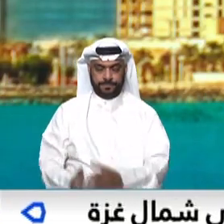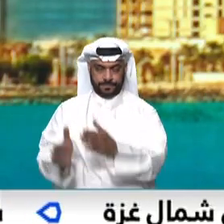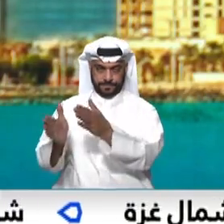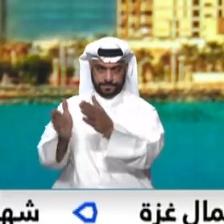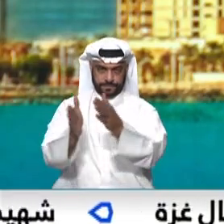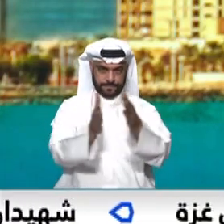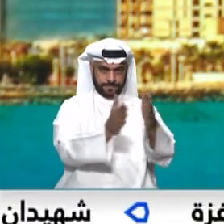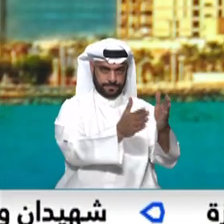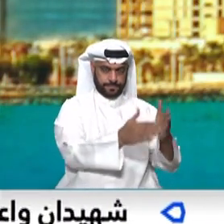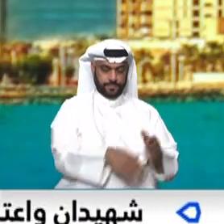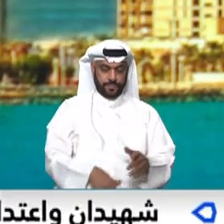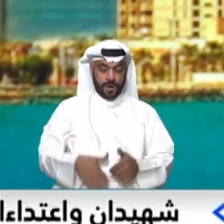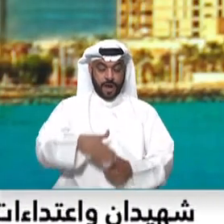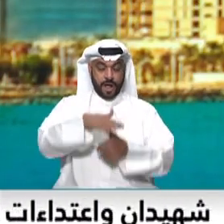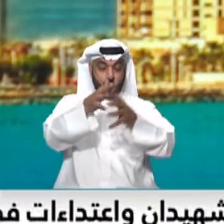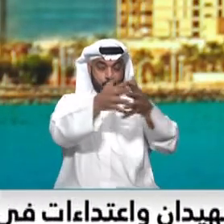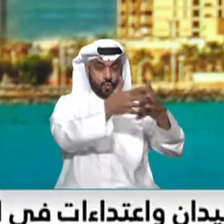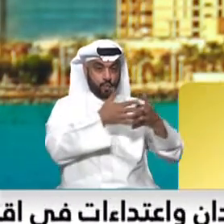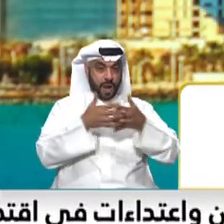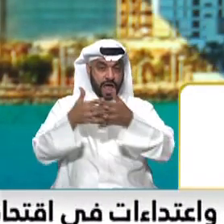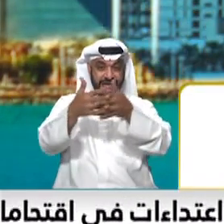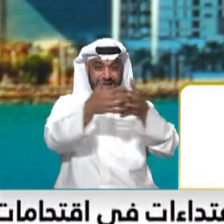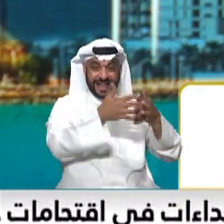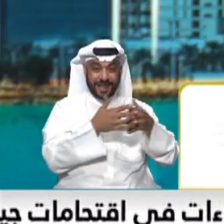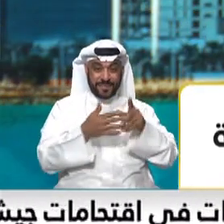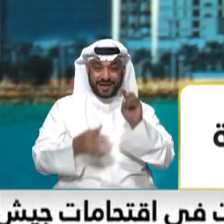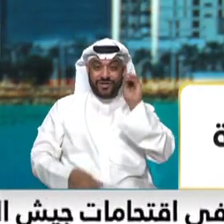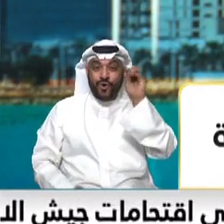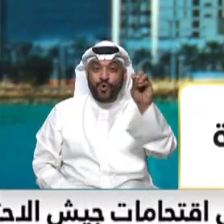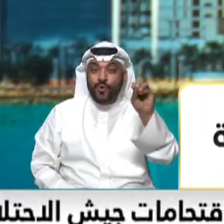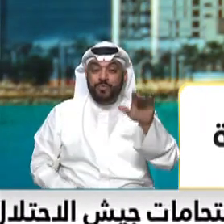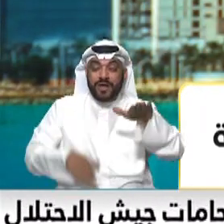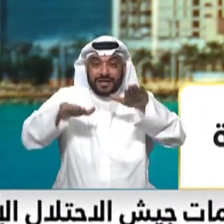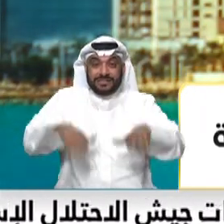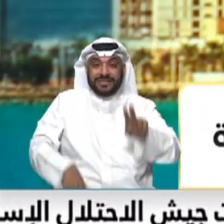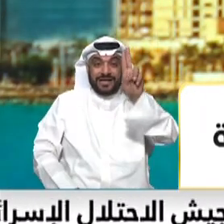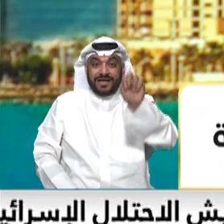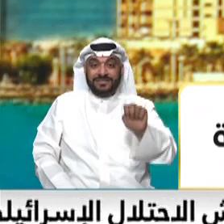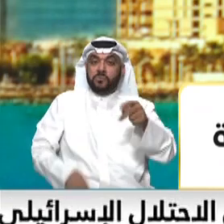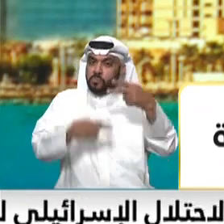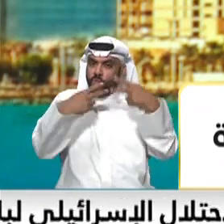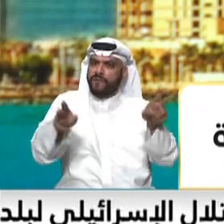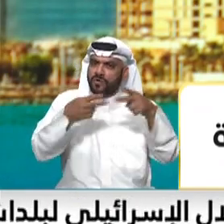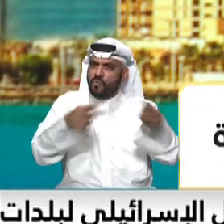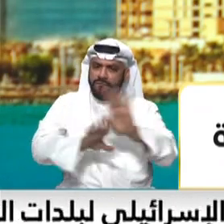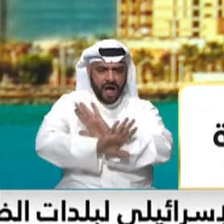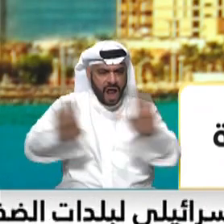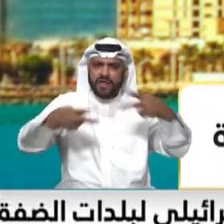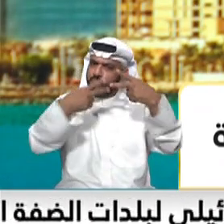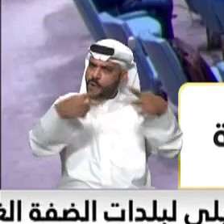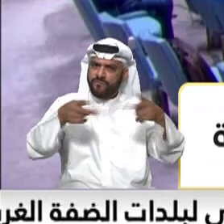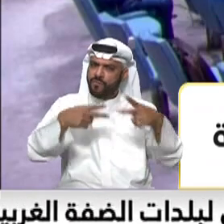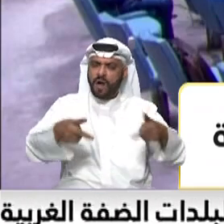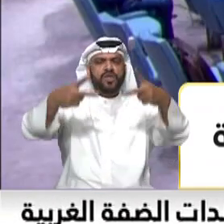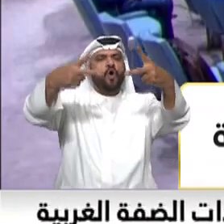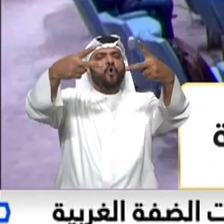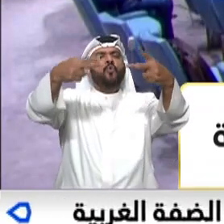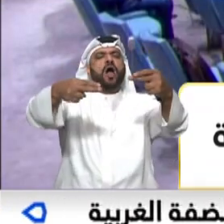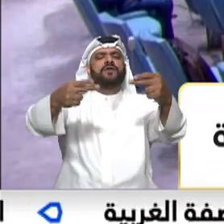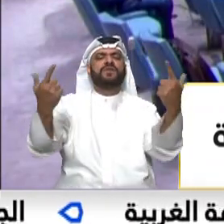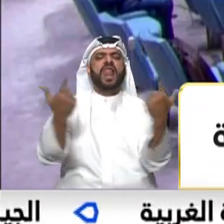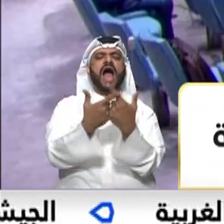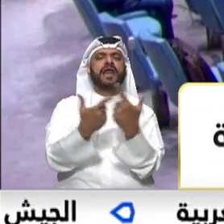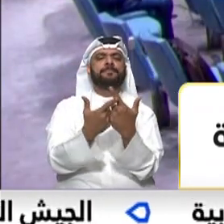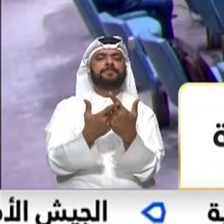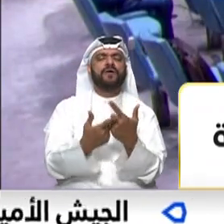دعت الولايات المتحدة مجلس الأمن الدولي إلى التصويت على مشروع قرار معدل بشأن مقترح وقف إطلاق النار